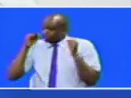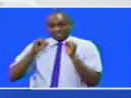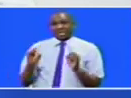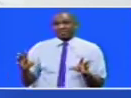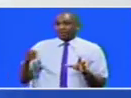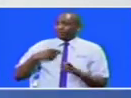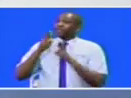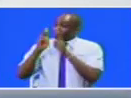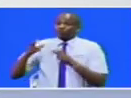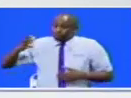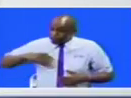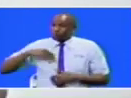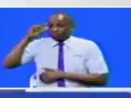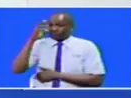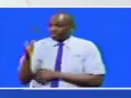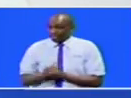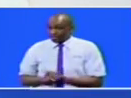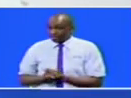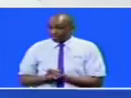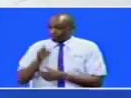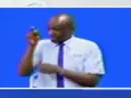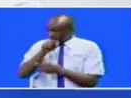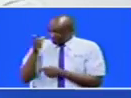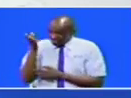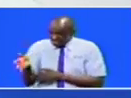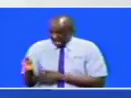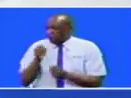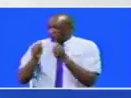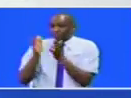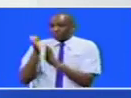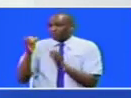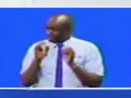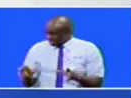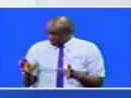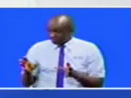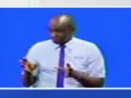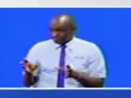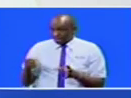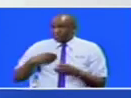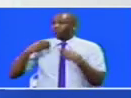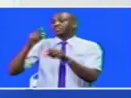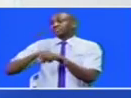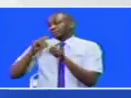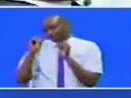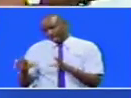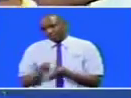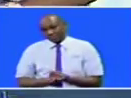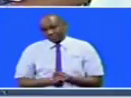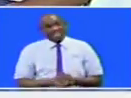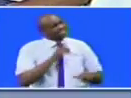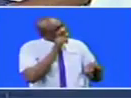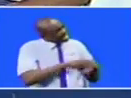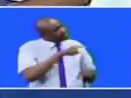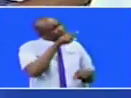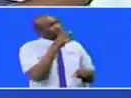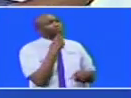na report kwa wananchi wa Mombasa. So therefore, hakuna ushindano. I'm not going to waste my time kushindana na mtu. Kauli ulizozitoa wakati